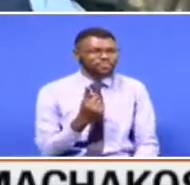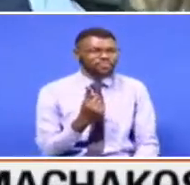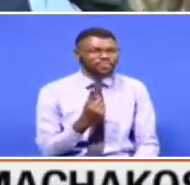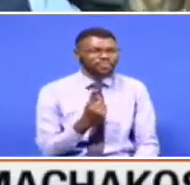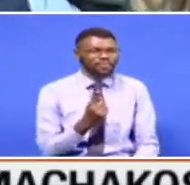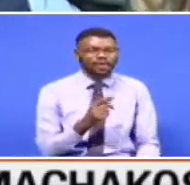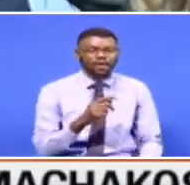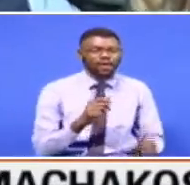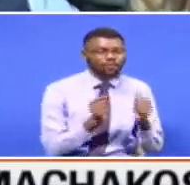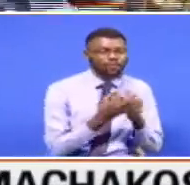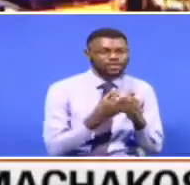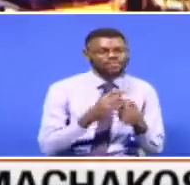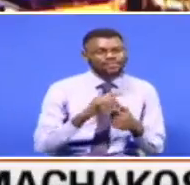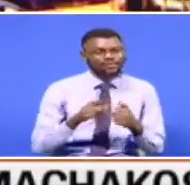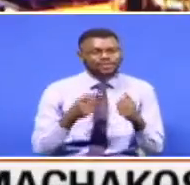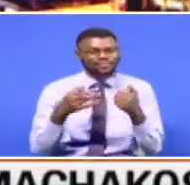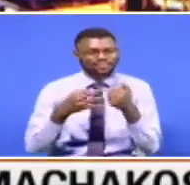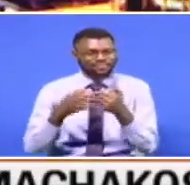1,080.